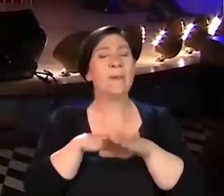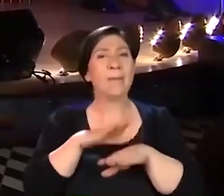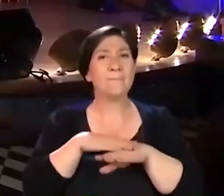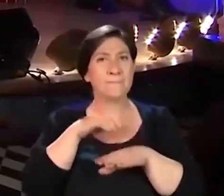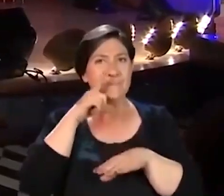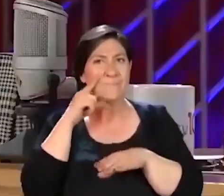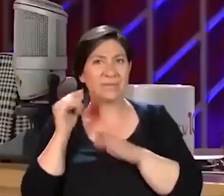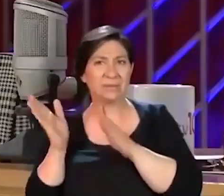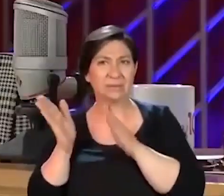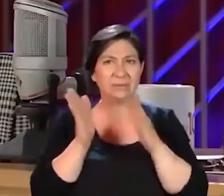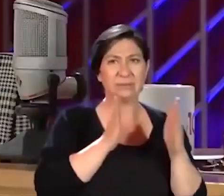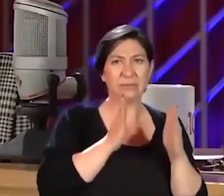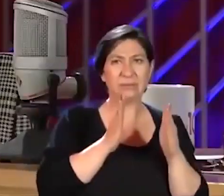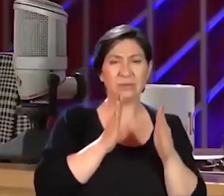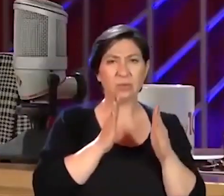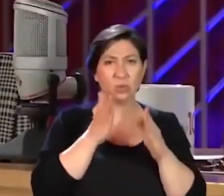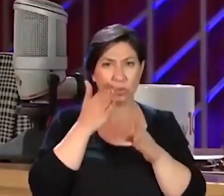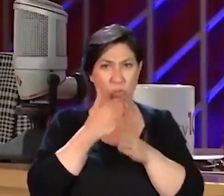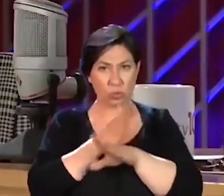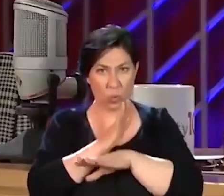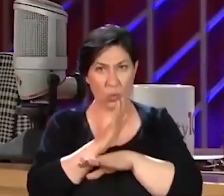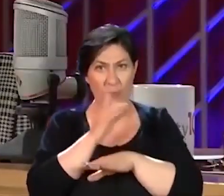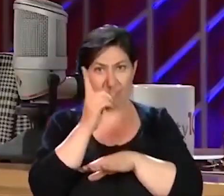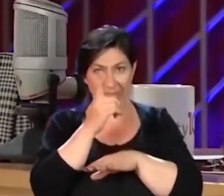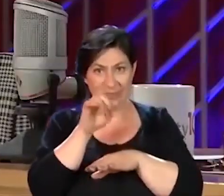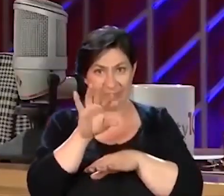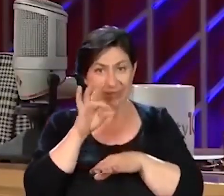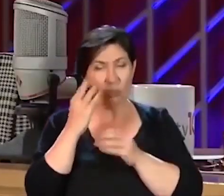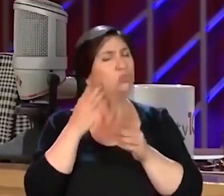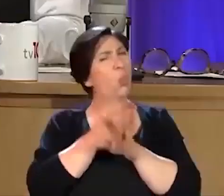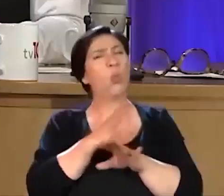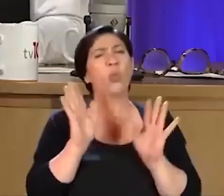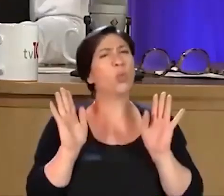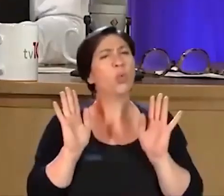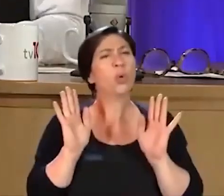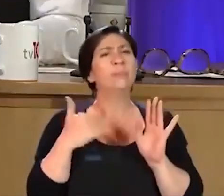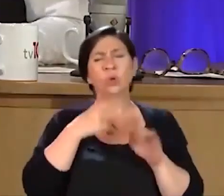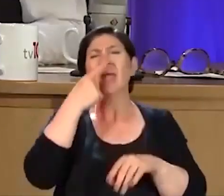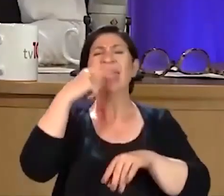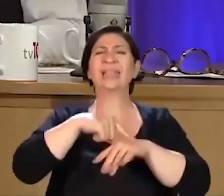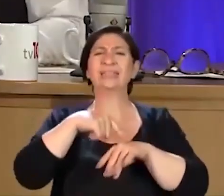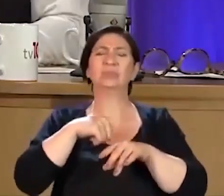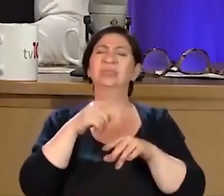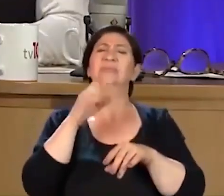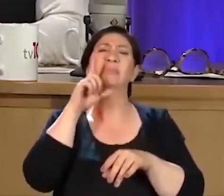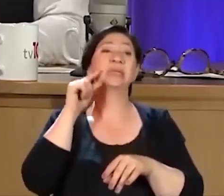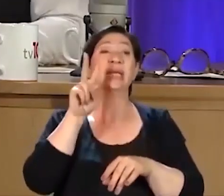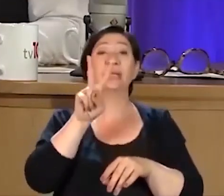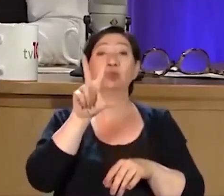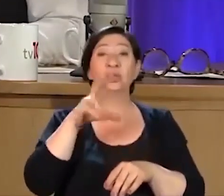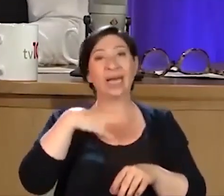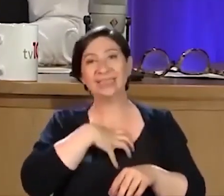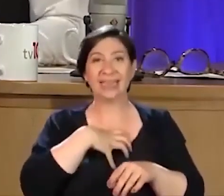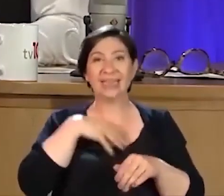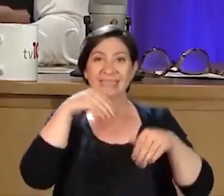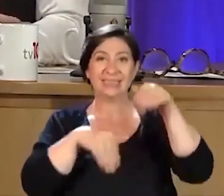hani Mayıs'a kalırsak doğru bir seçim mi olur? Evet, doğru aslında. Biz de ona inandığımız doğru için aslında çıktık çünkü zaten. 23 Haziran'da